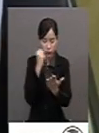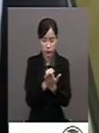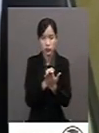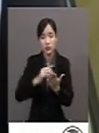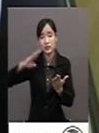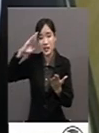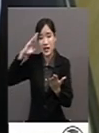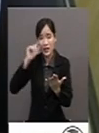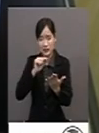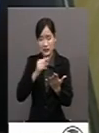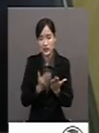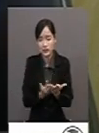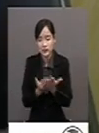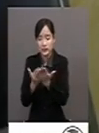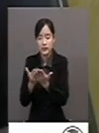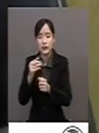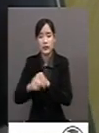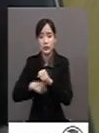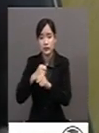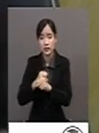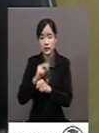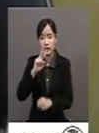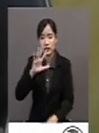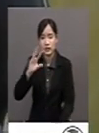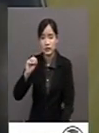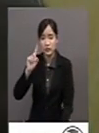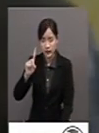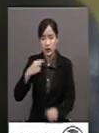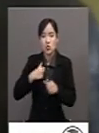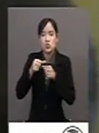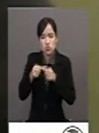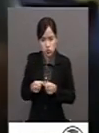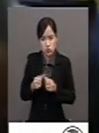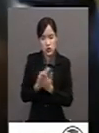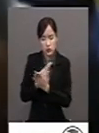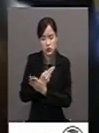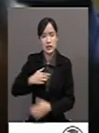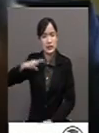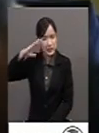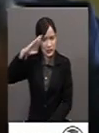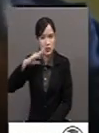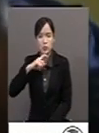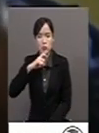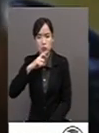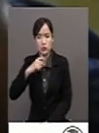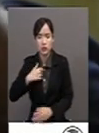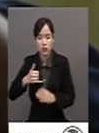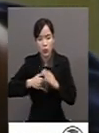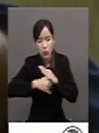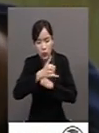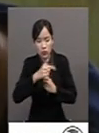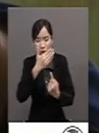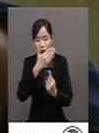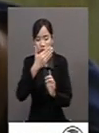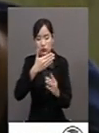ายืนยันว่าปี2551เนี่ยนะฮะอยู่ที่ราชบุรีเป็นทหารเกณฑ์อยู่ไม่ได้มีการออกมาแถวซอยสุขาภิบาล5